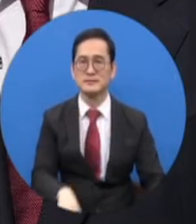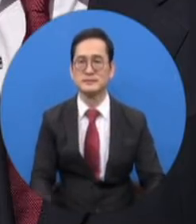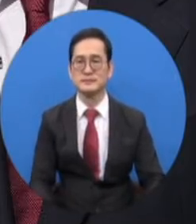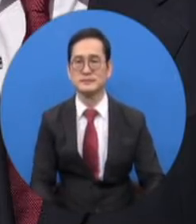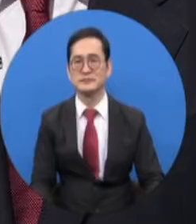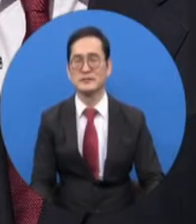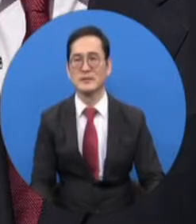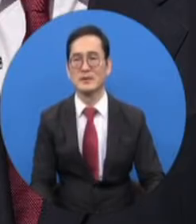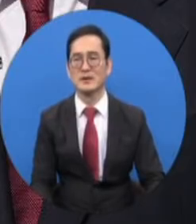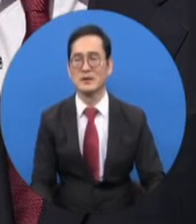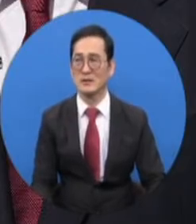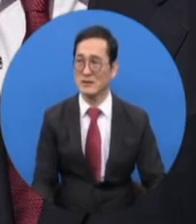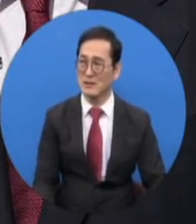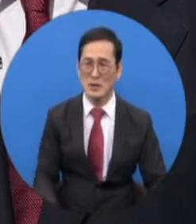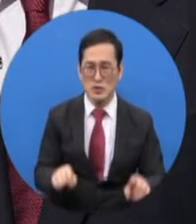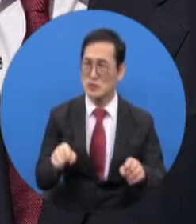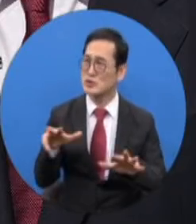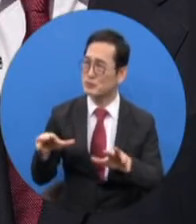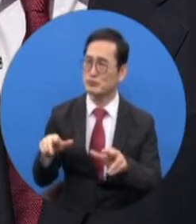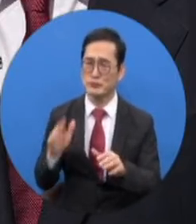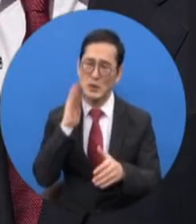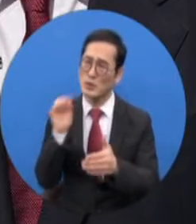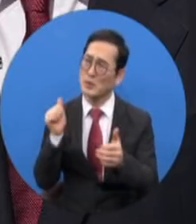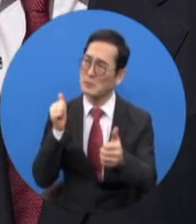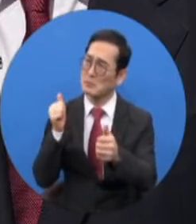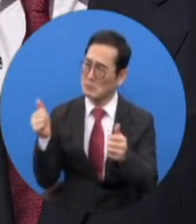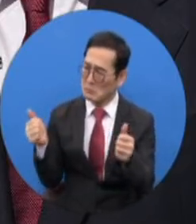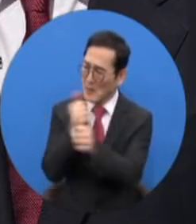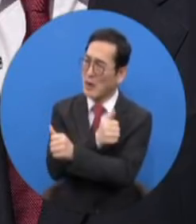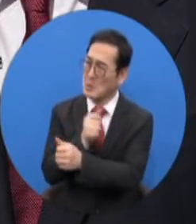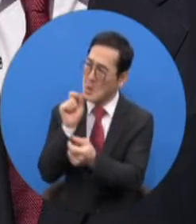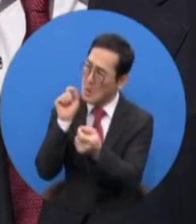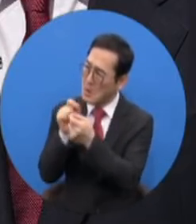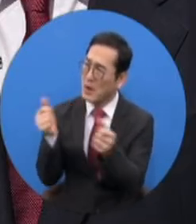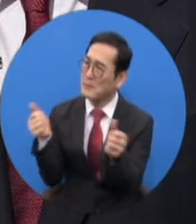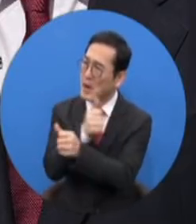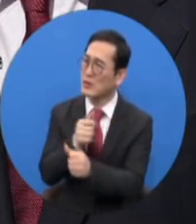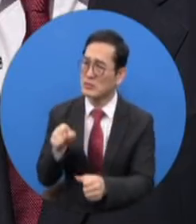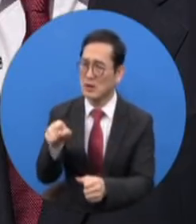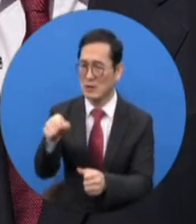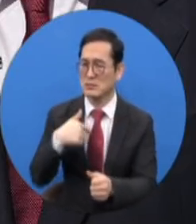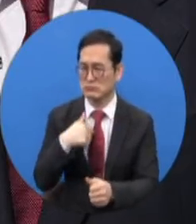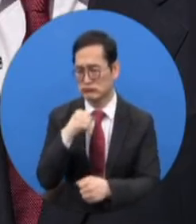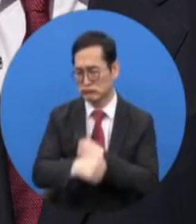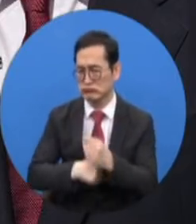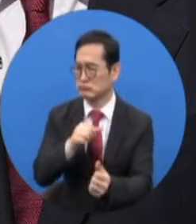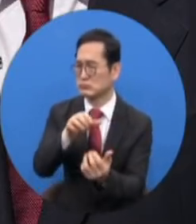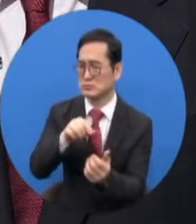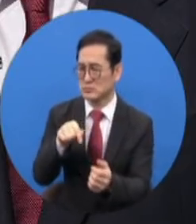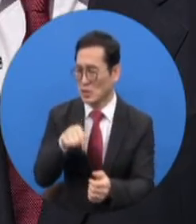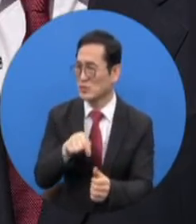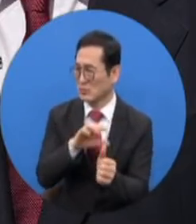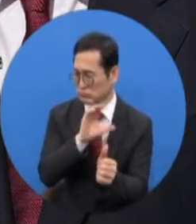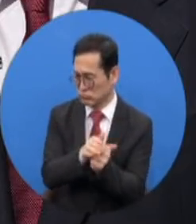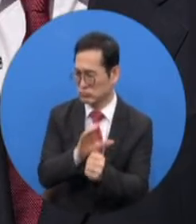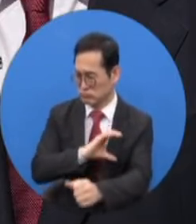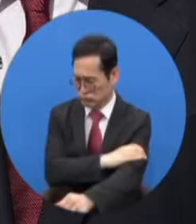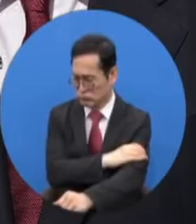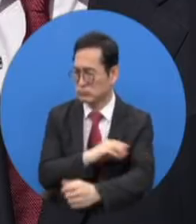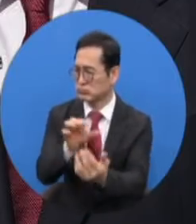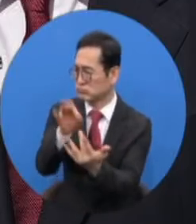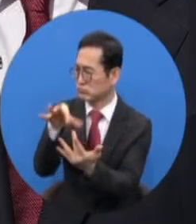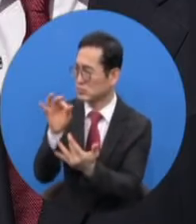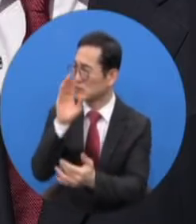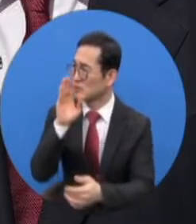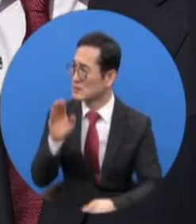또 인사해야 되냐. 감사원도 마찬가지고 문 대통령 측 임기 말 인사는 우리와 협의해달라라고 윤 당선인 측이 문